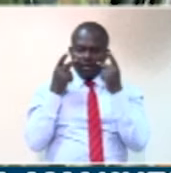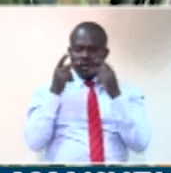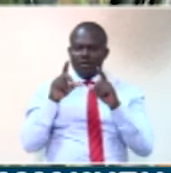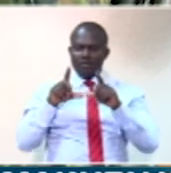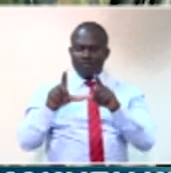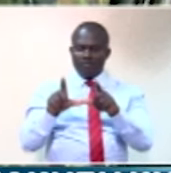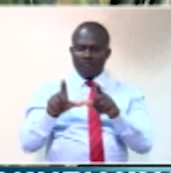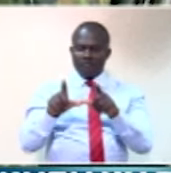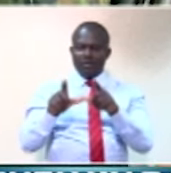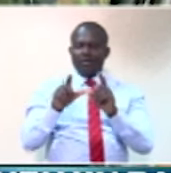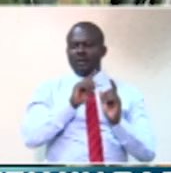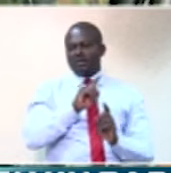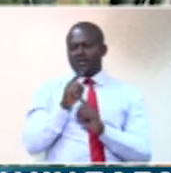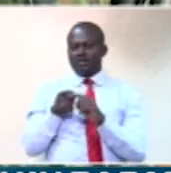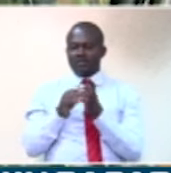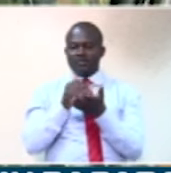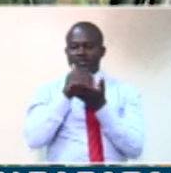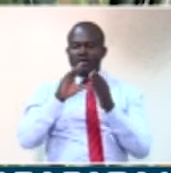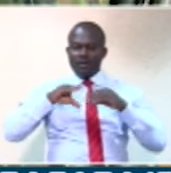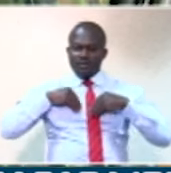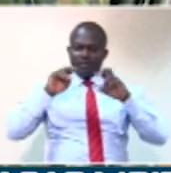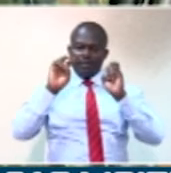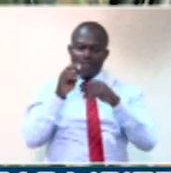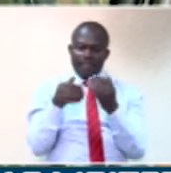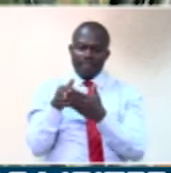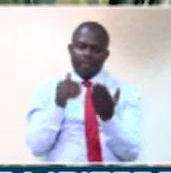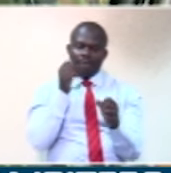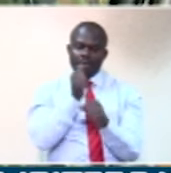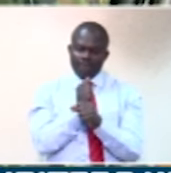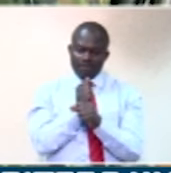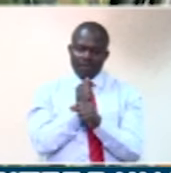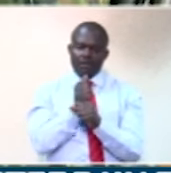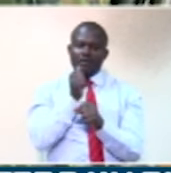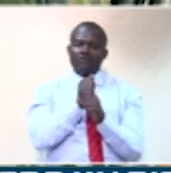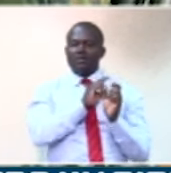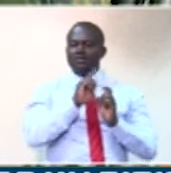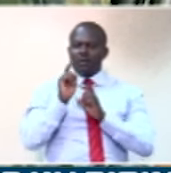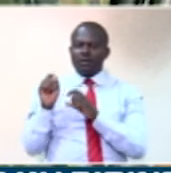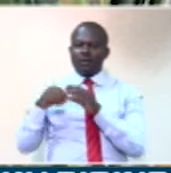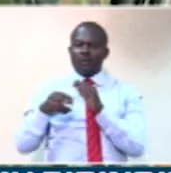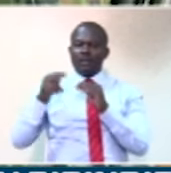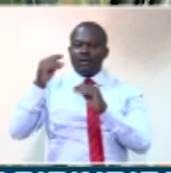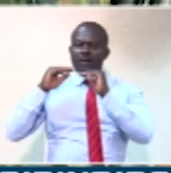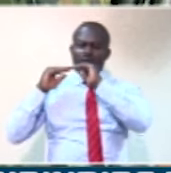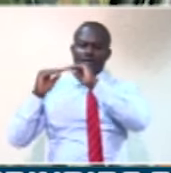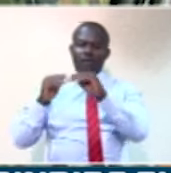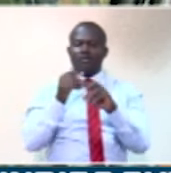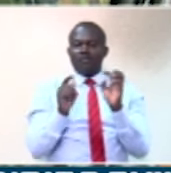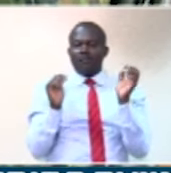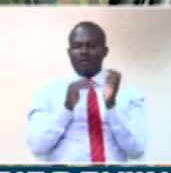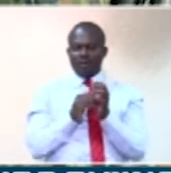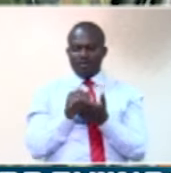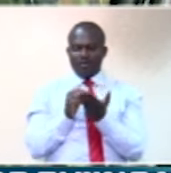bumenyi y'igisirikare ikwemerera ko ukora akazi ka gisirikare ku rwego rwo hejuru, ariko